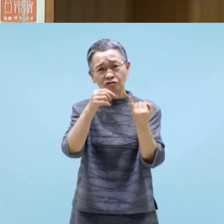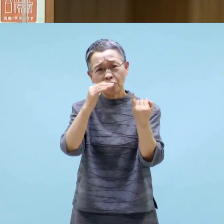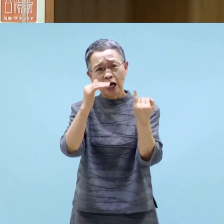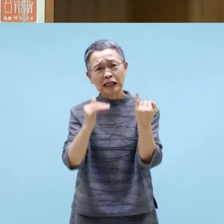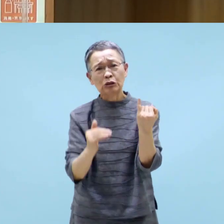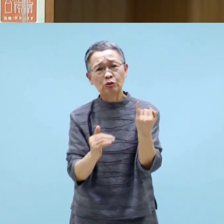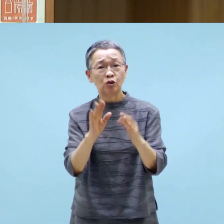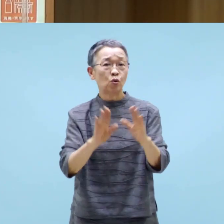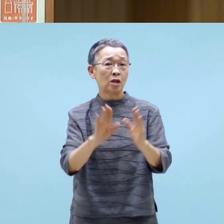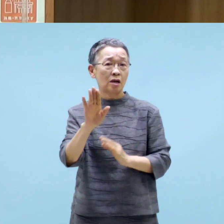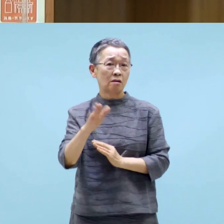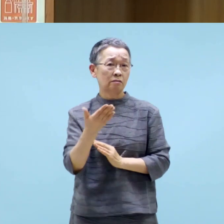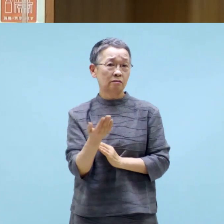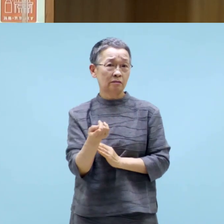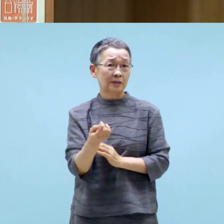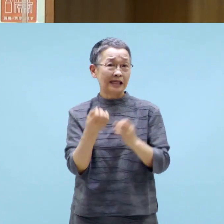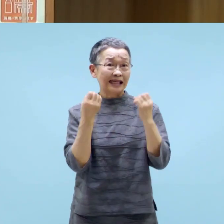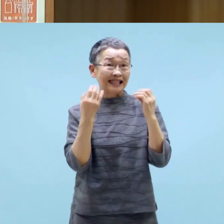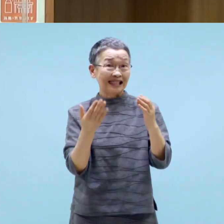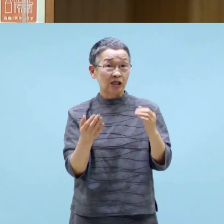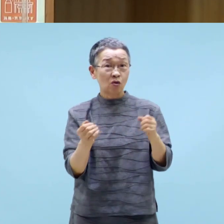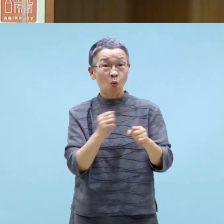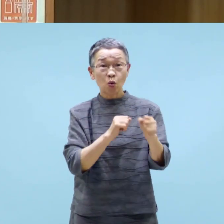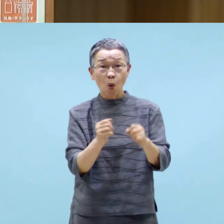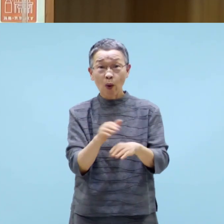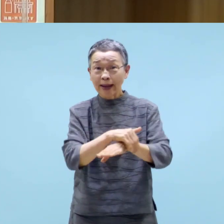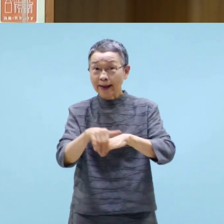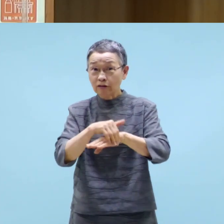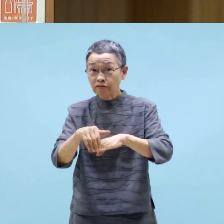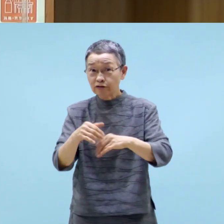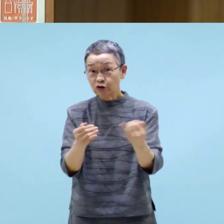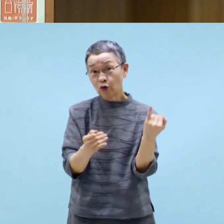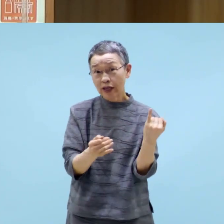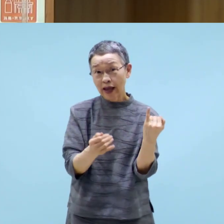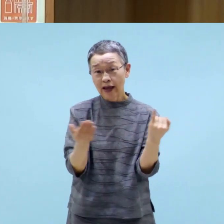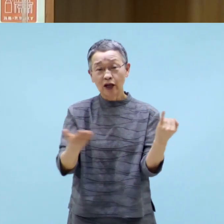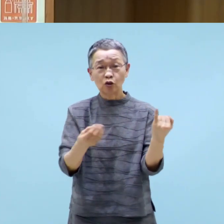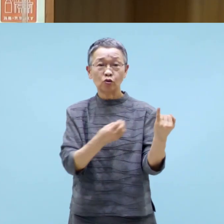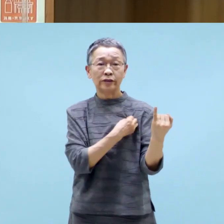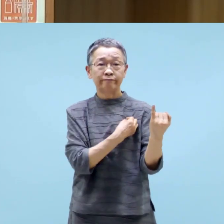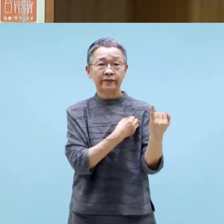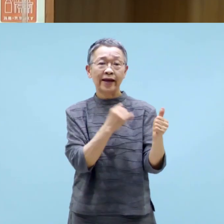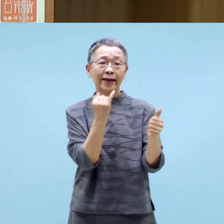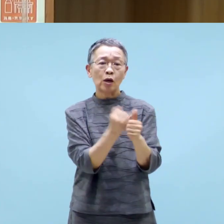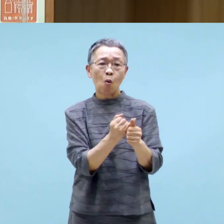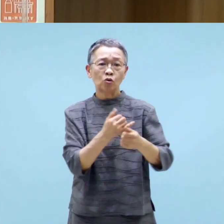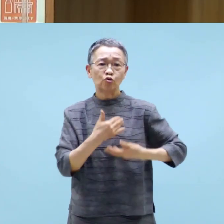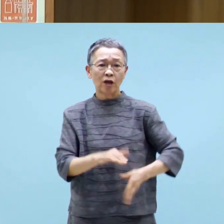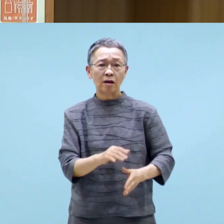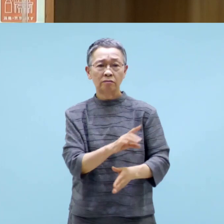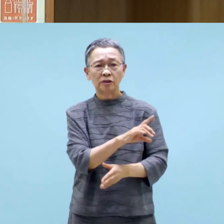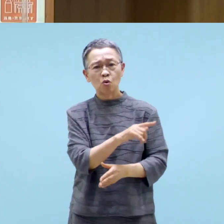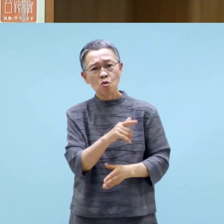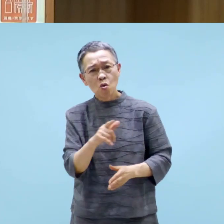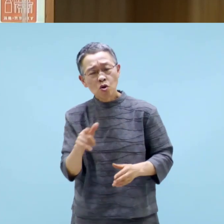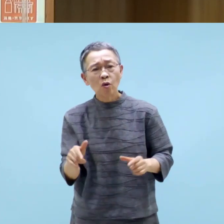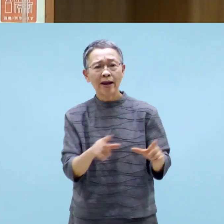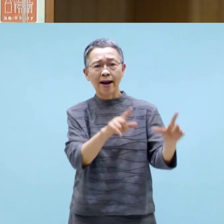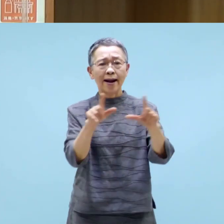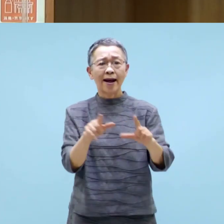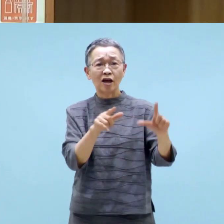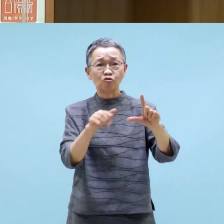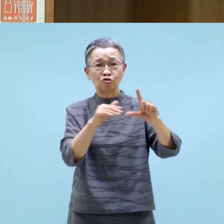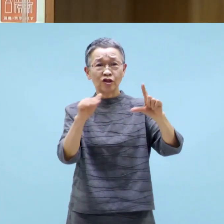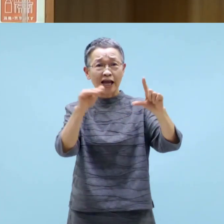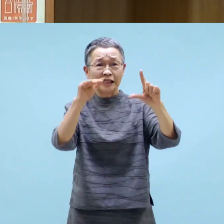定事業主行動計画に基づいて、女性職員、結婚や出産などさまざまなライフステージの変